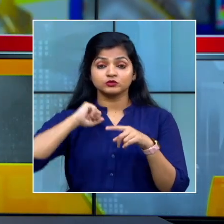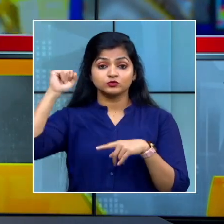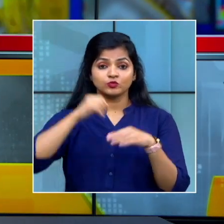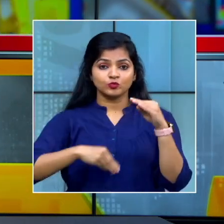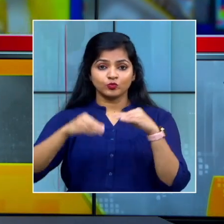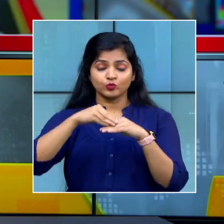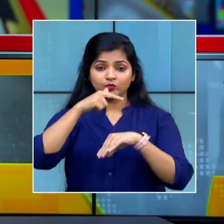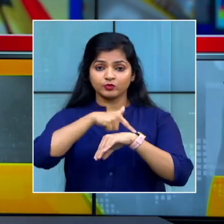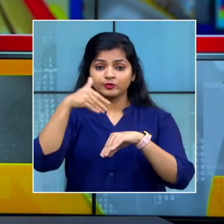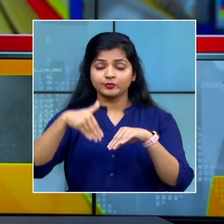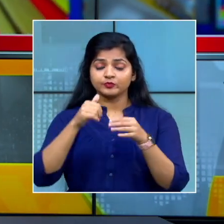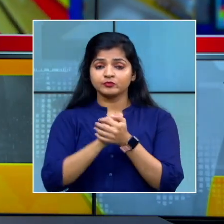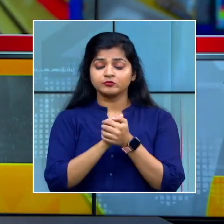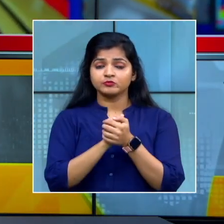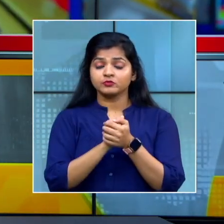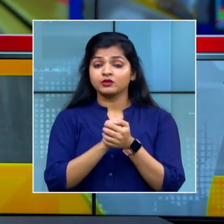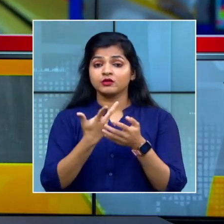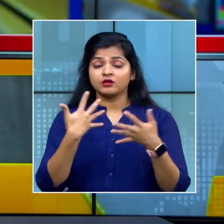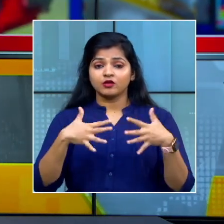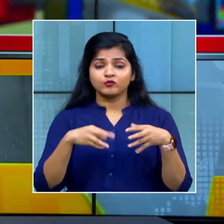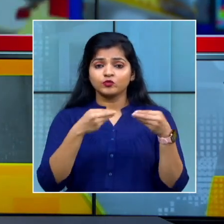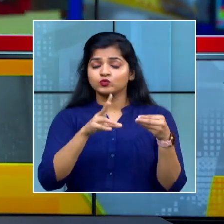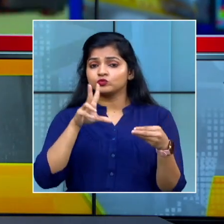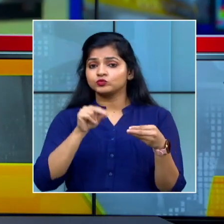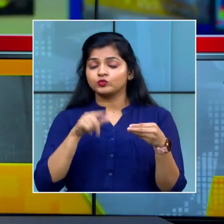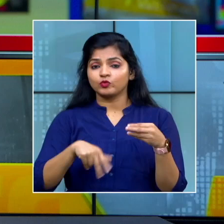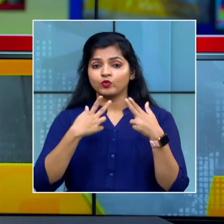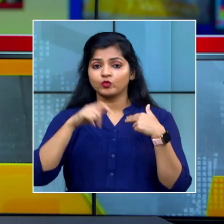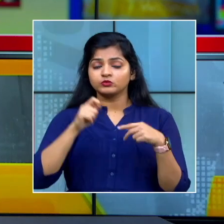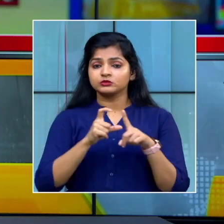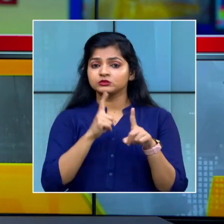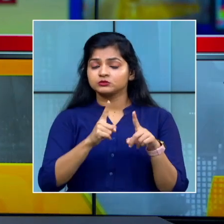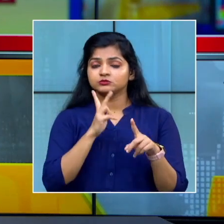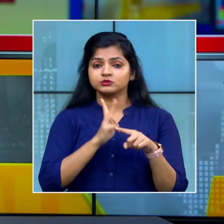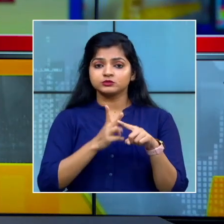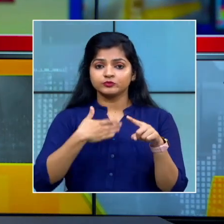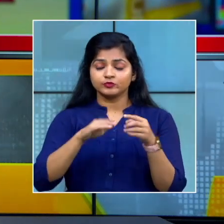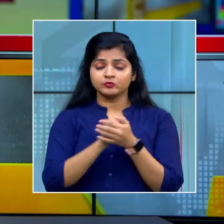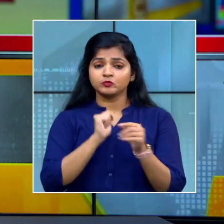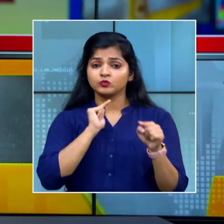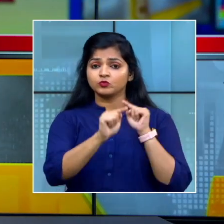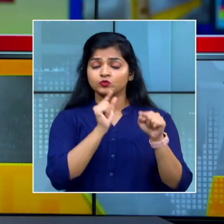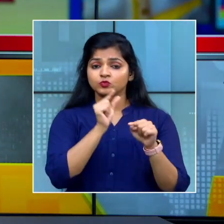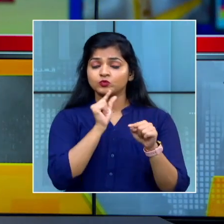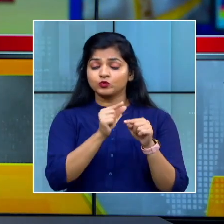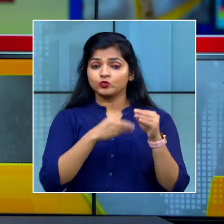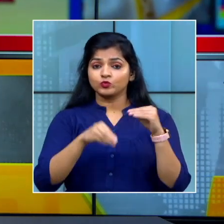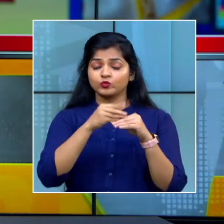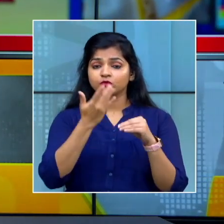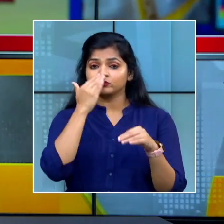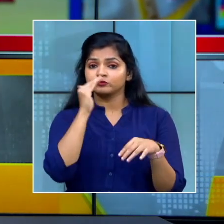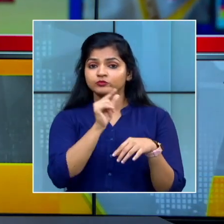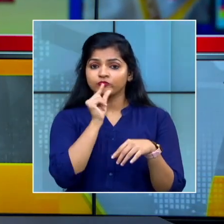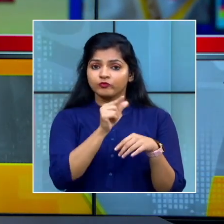പ്രതിഷേധമുയർത്തുന്നതിനിടെ വിട്ടുവീഴ്ചയില്ല എന്ന നിലപാട് വ്യക്തമാക്കുന്നു കോടതി. ഒപ്പം അതിരൂക്ഷ വിമർശനങ്ങൾ ഉന്നയിക്കുന്നു, പരിഹാസങ്ങൾ